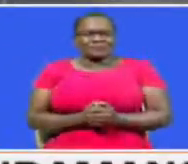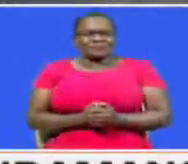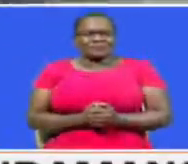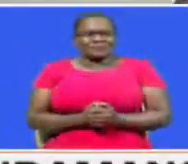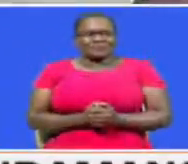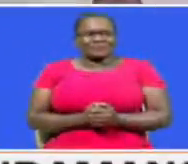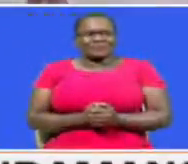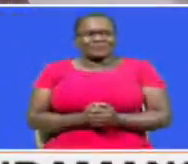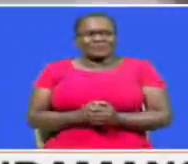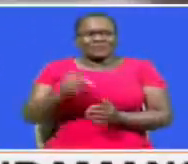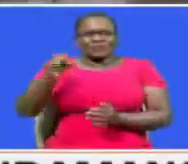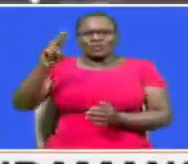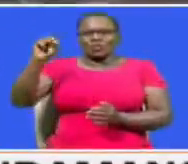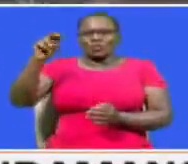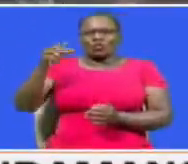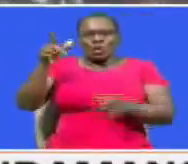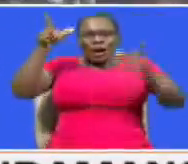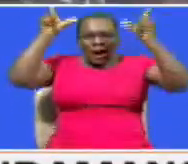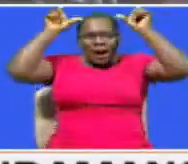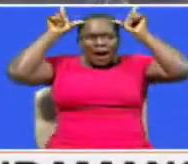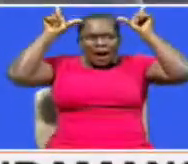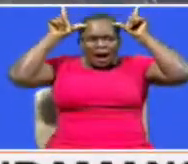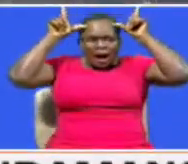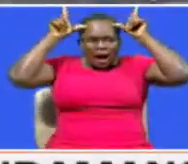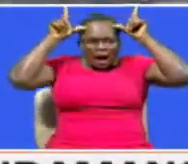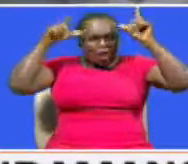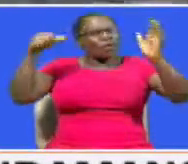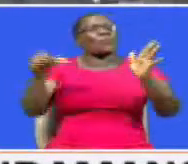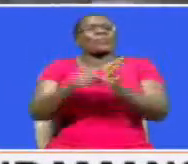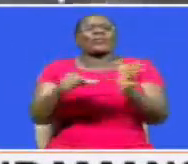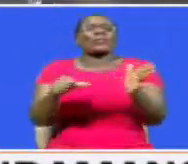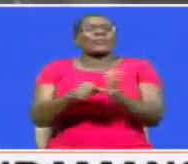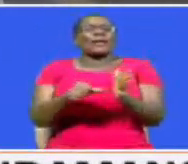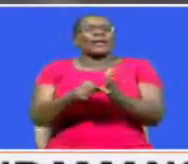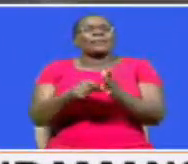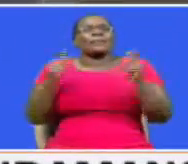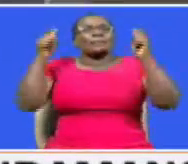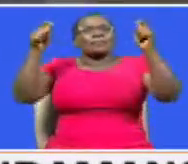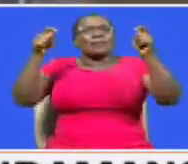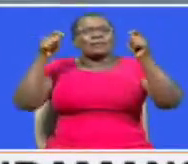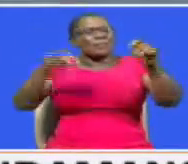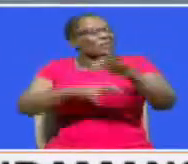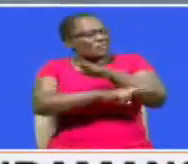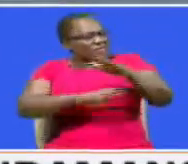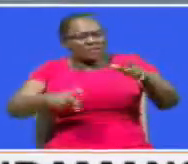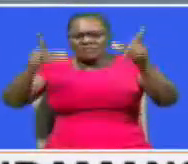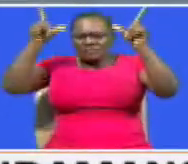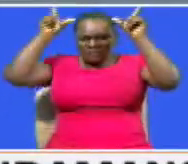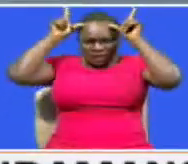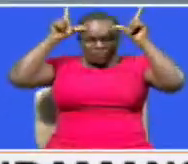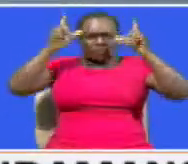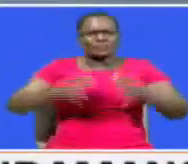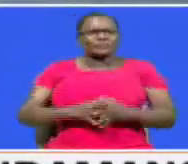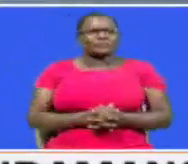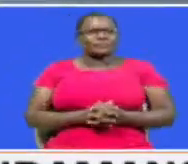Na kule Sondu, ng'ombe huyu alijipata pabaya. Waandamanaji wakakwepa naye.